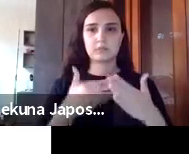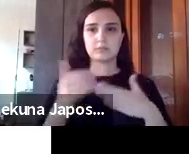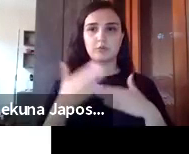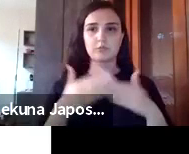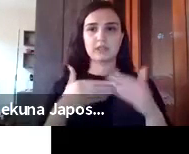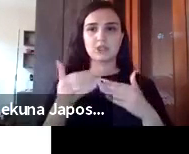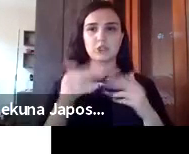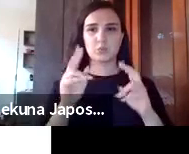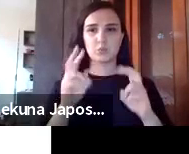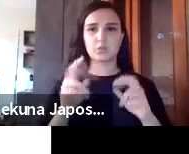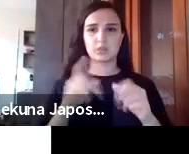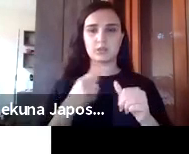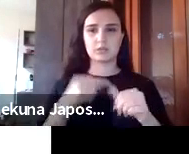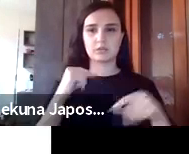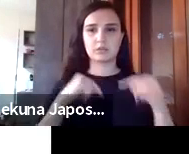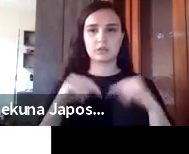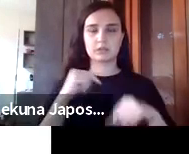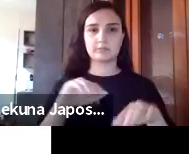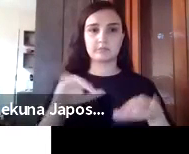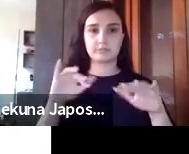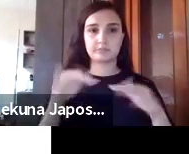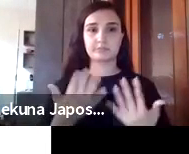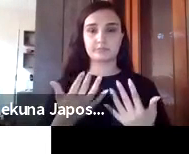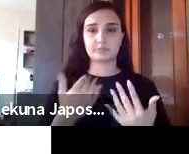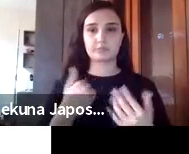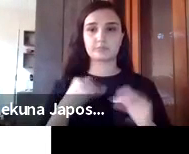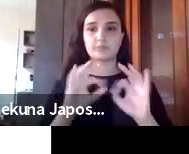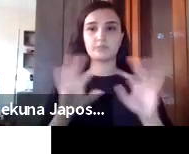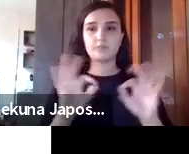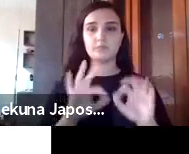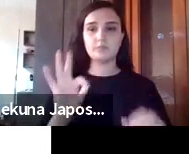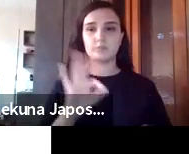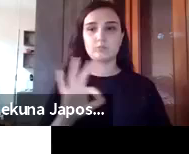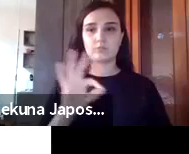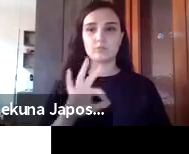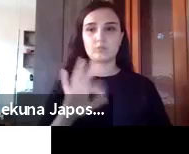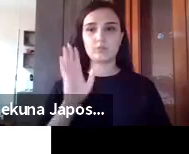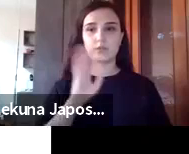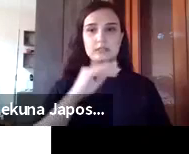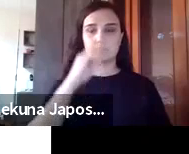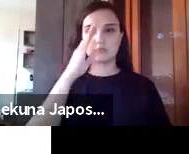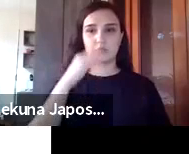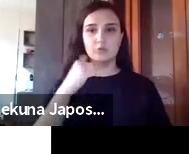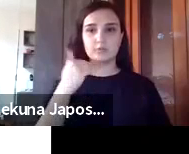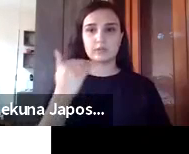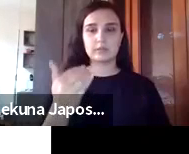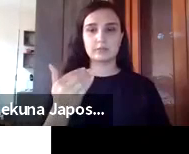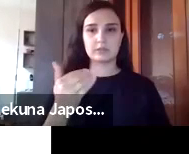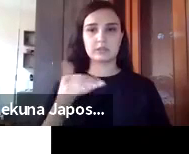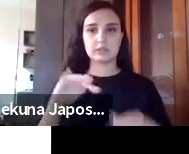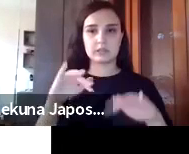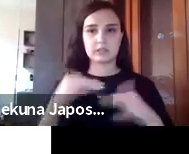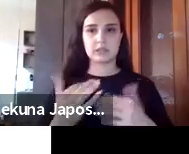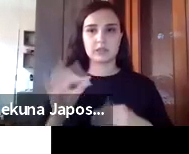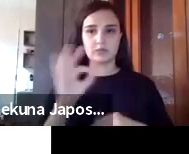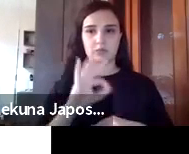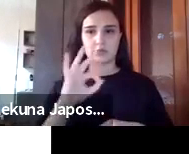პროფესიული გადაწვა, თუმცა ჩვენ დღეს ვისაუბრებთ მშობლების ეგრეთ წოდებულ მშობლის